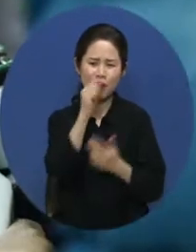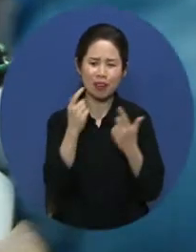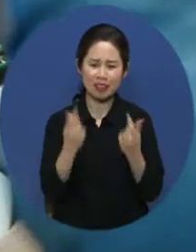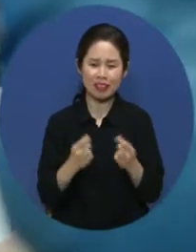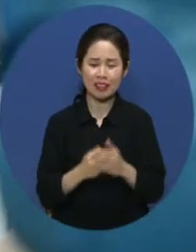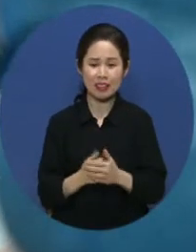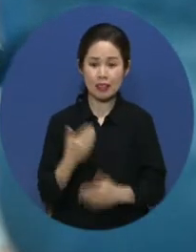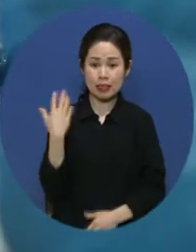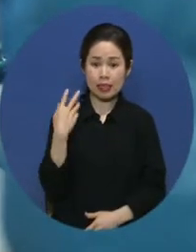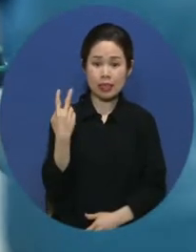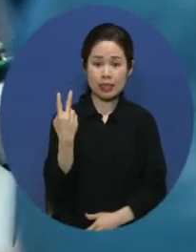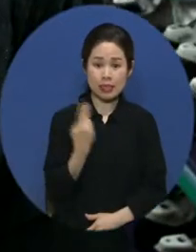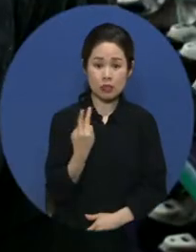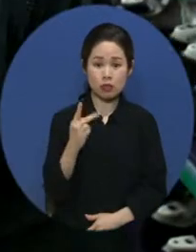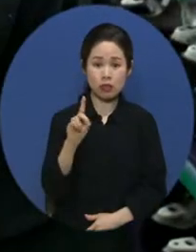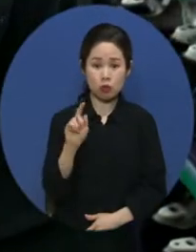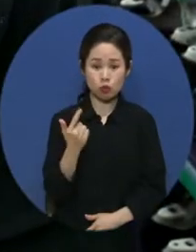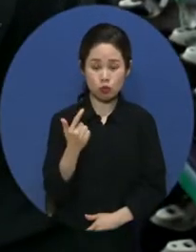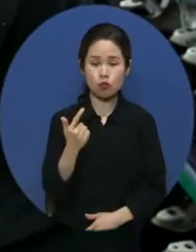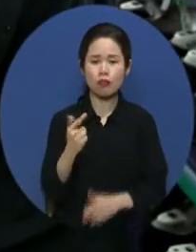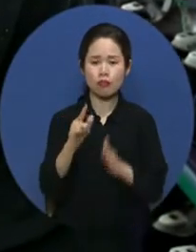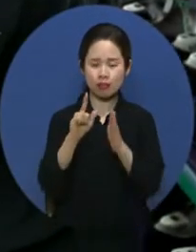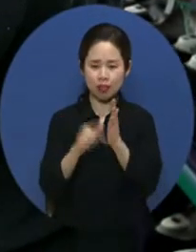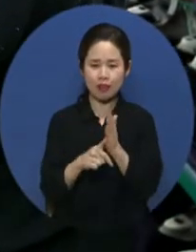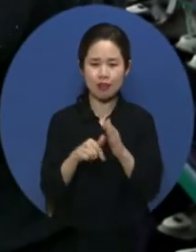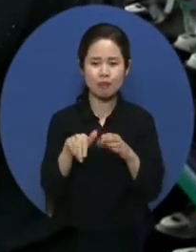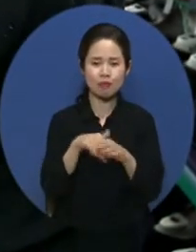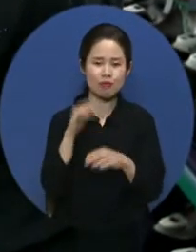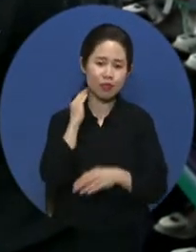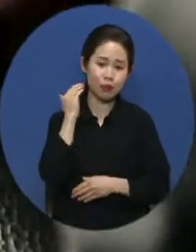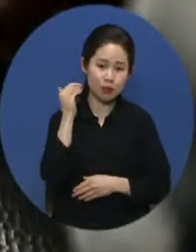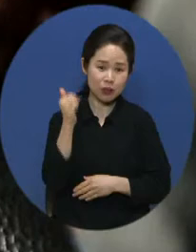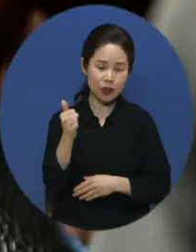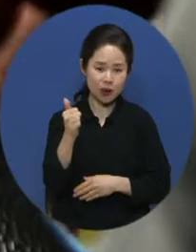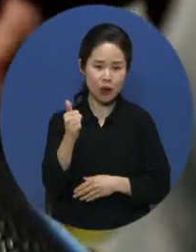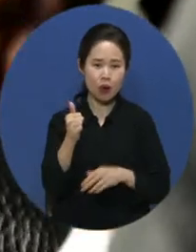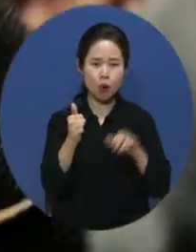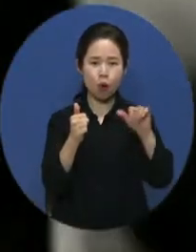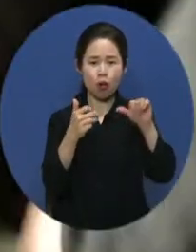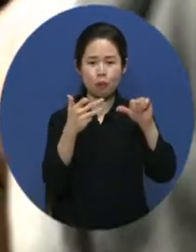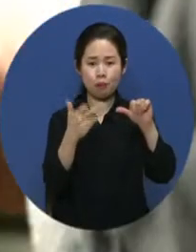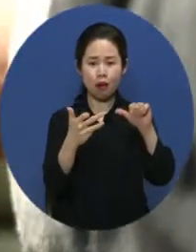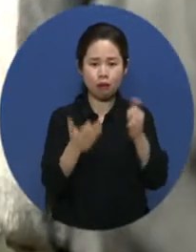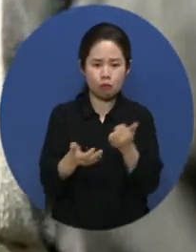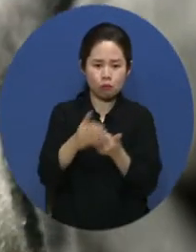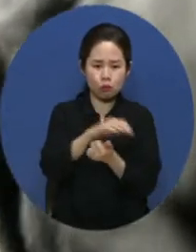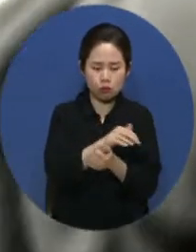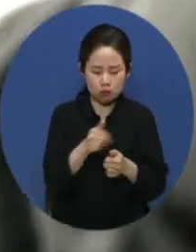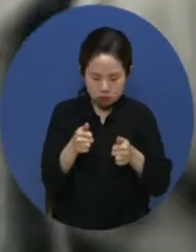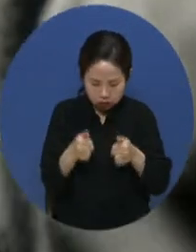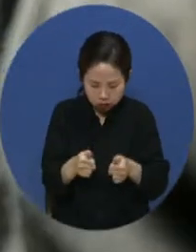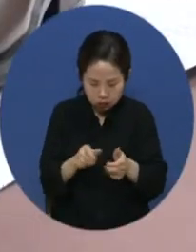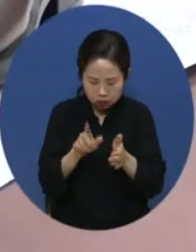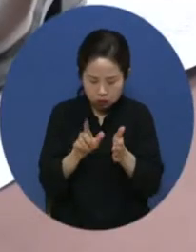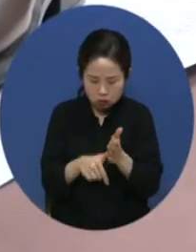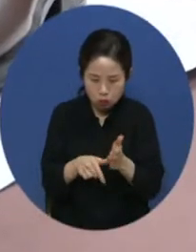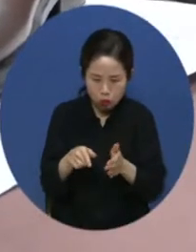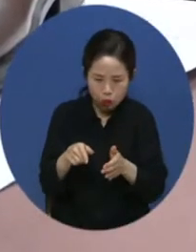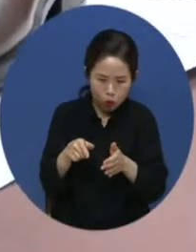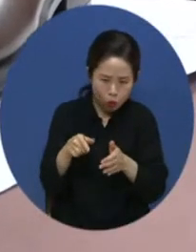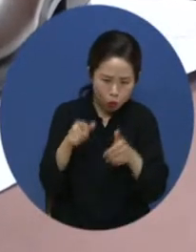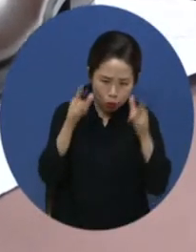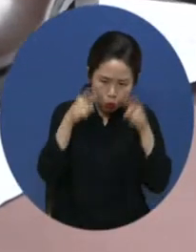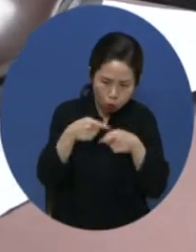지난 2016년 문재인 대통령이 5.18 국립묘지를 참배할 때 신었던 낡은 구두가 화제가